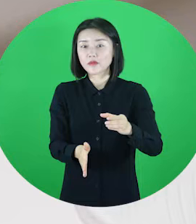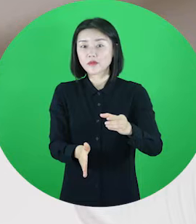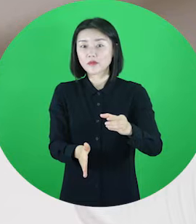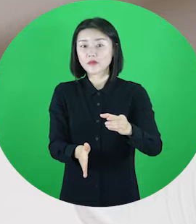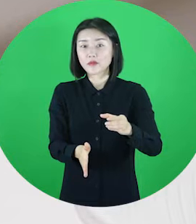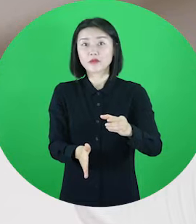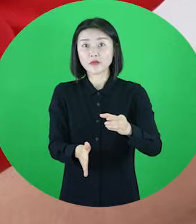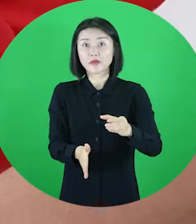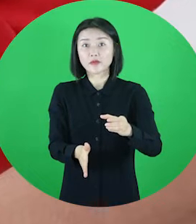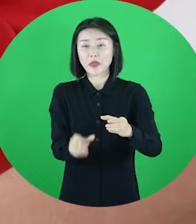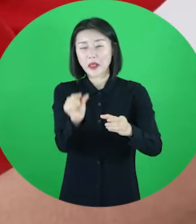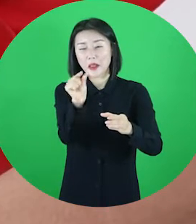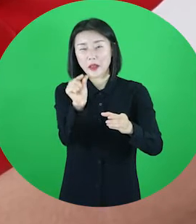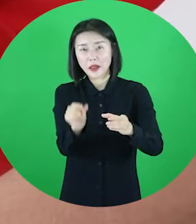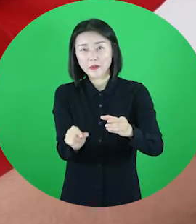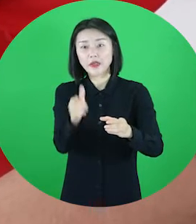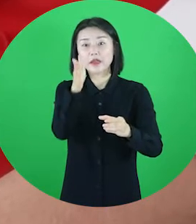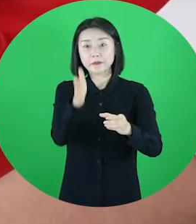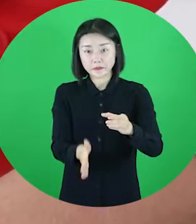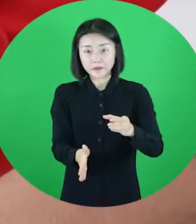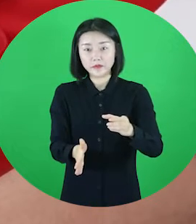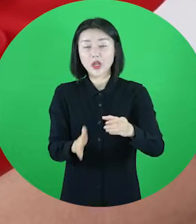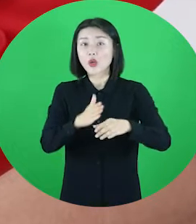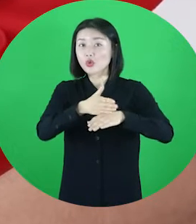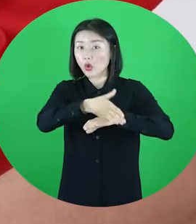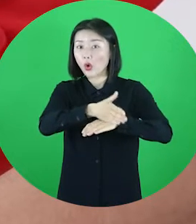이렇게 잘라줍니다. 천천히.